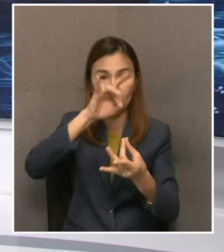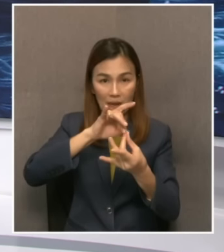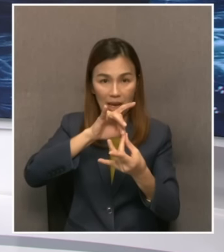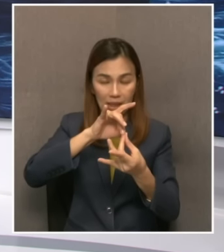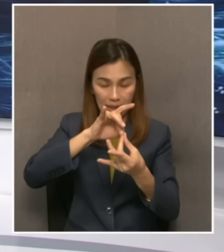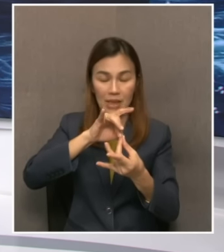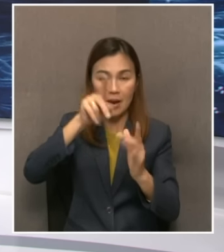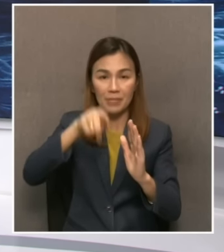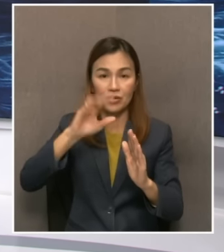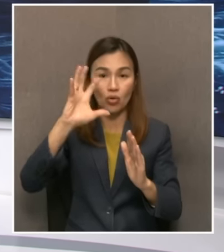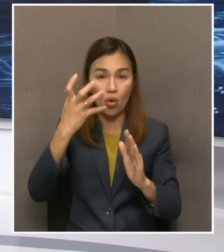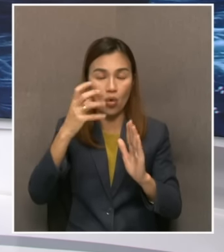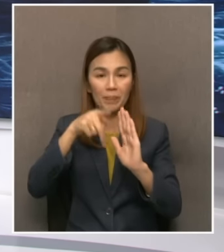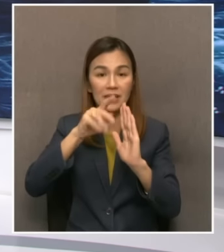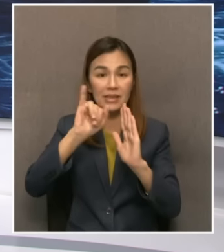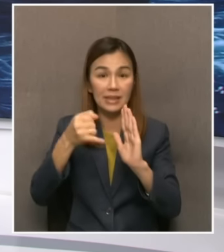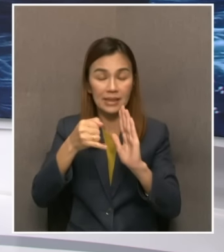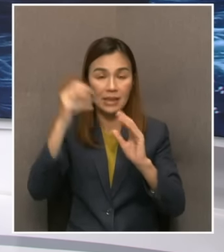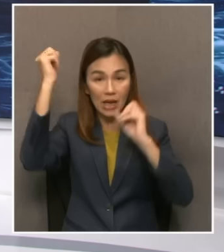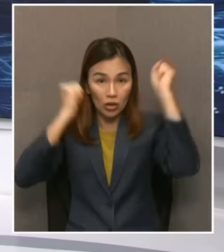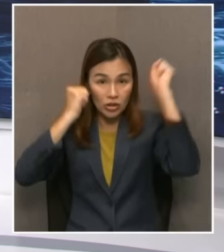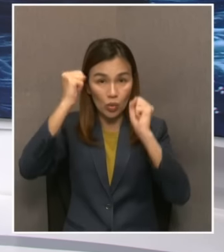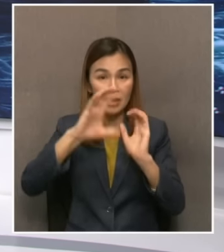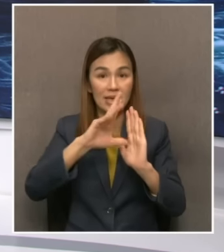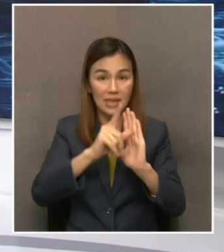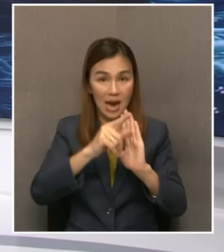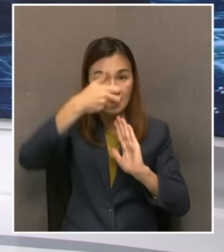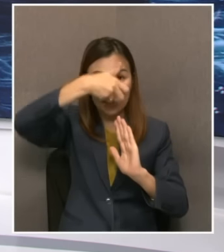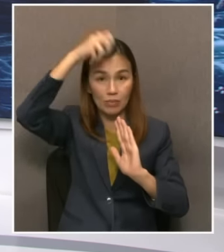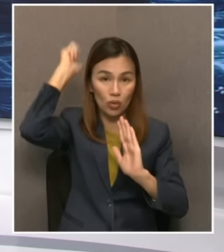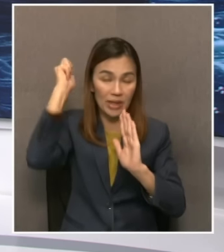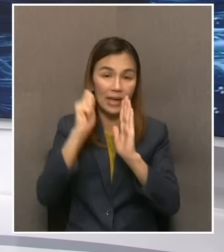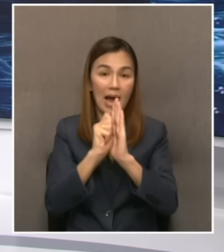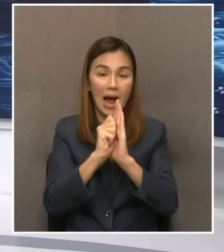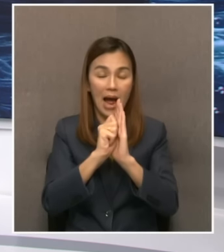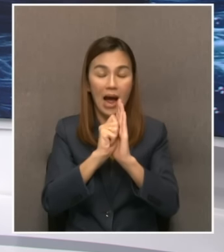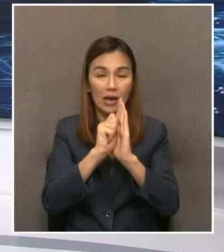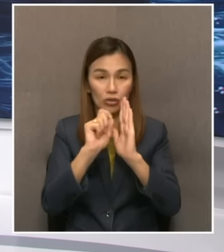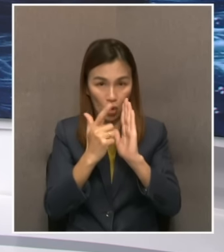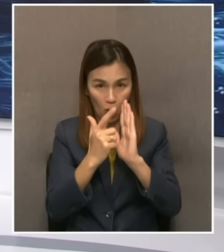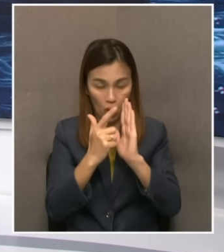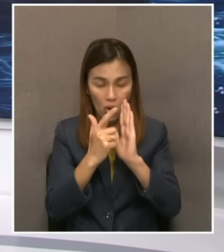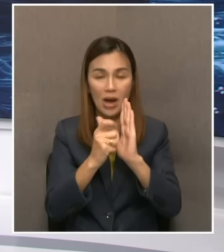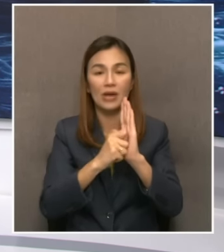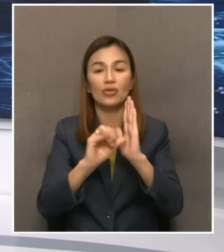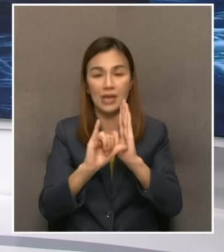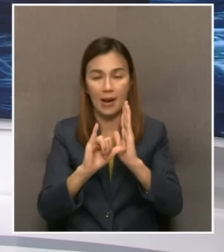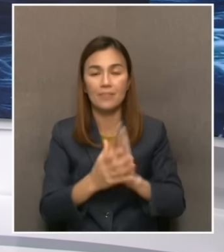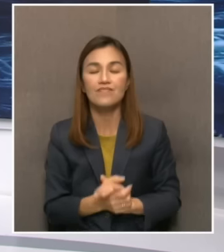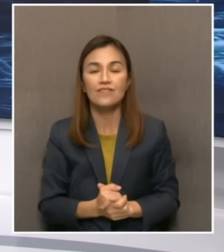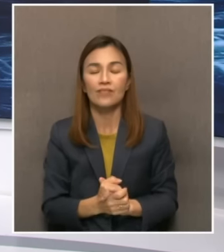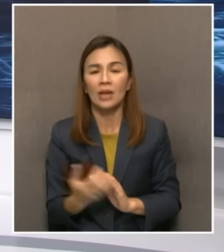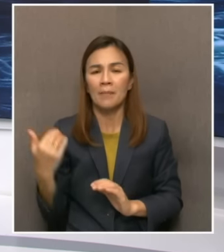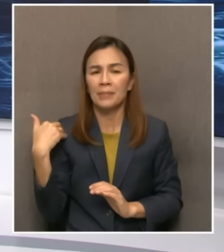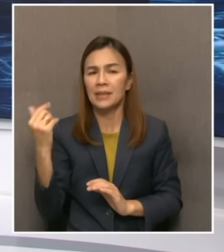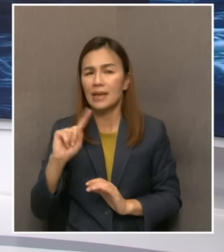โลกพิจิตรนครสวรรค์ชัยนาทสิงห์บุรีอ่างทองและพระนครศรีอยุธยานะคะซึ่งคาดว่